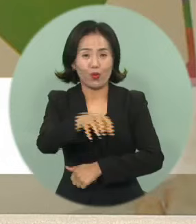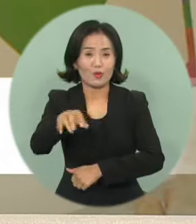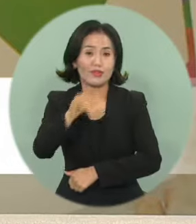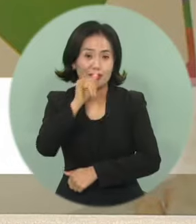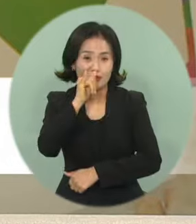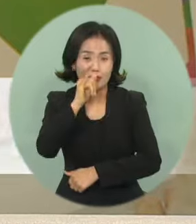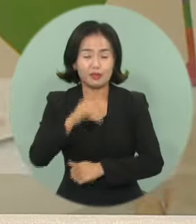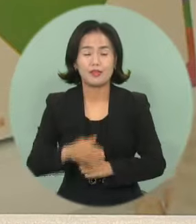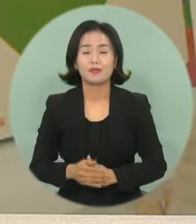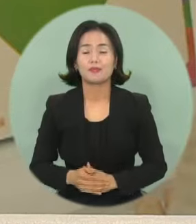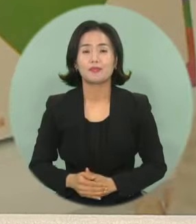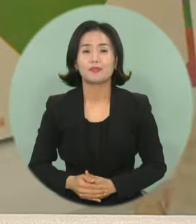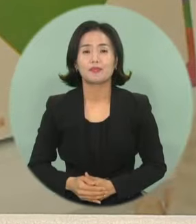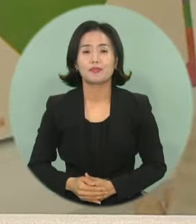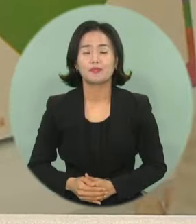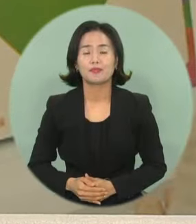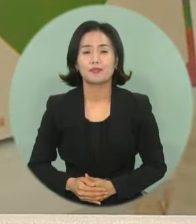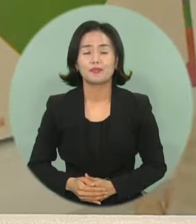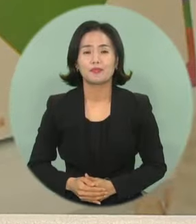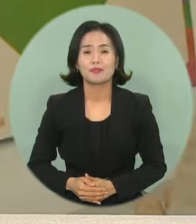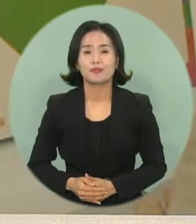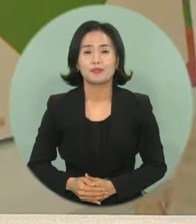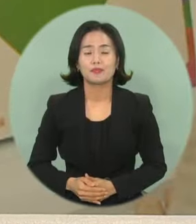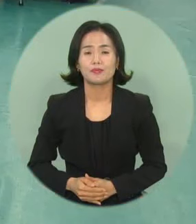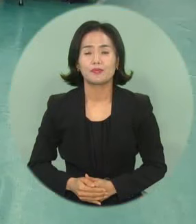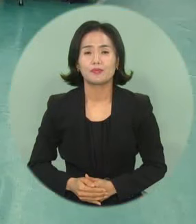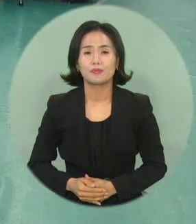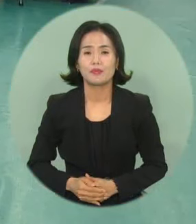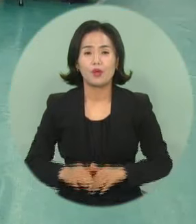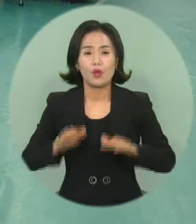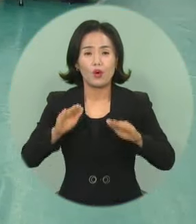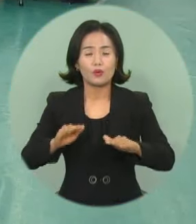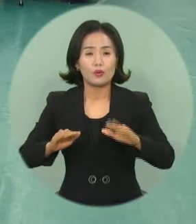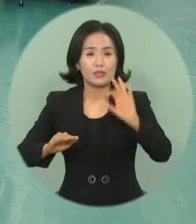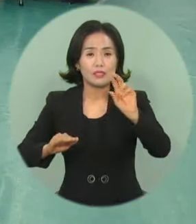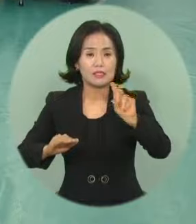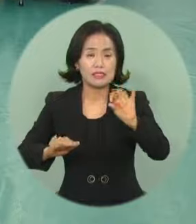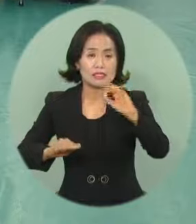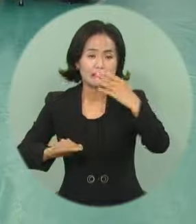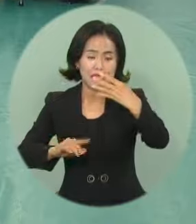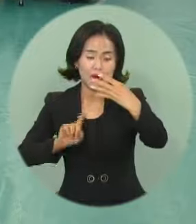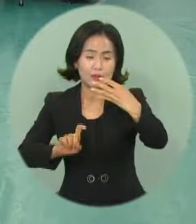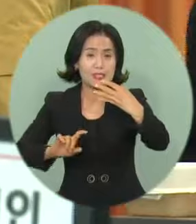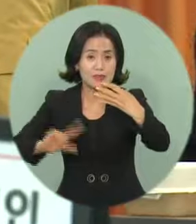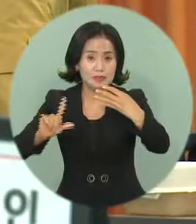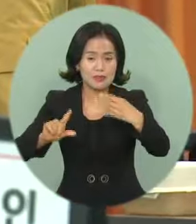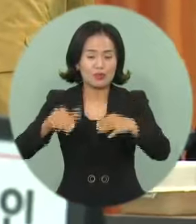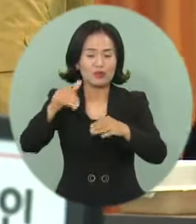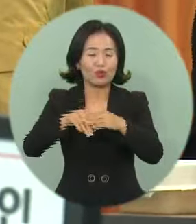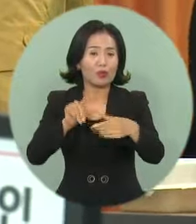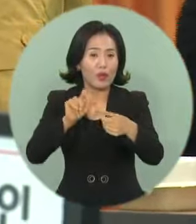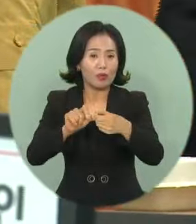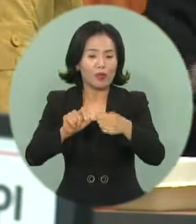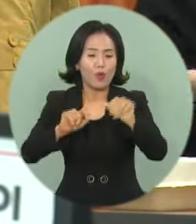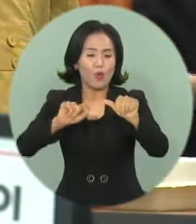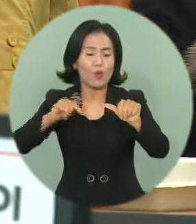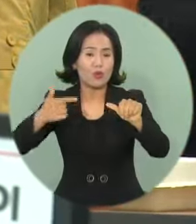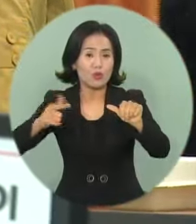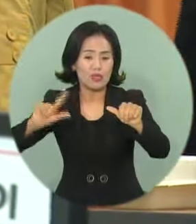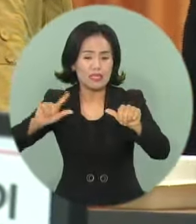곳들이었습니다. 김영찬 기자가 보도합니다. 오는 10일 22대 총선 본투표를 앞두고 지난 5일부터 이틀간